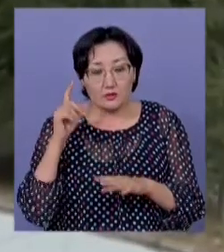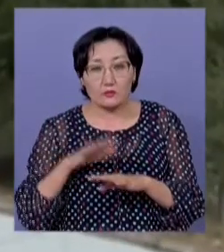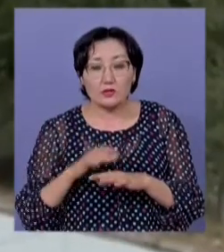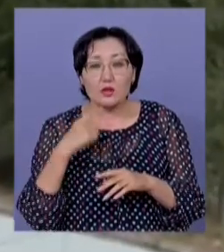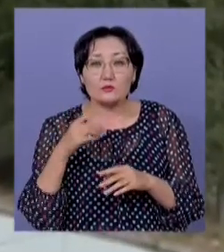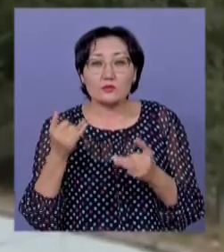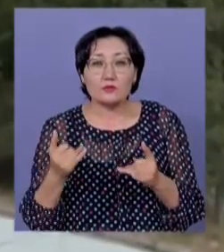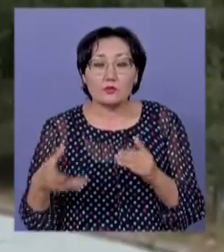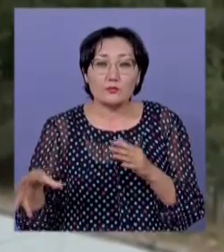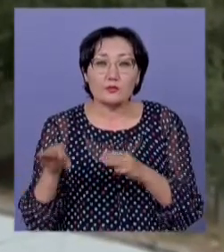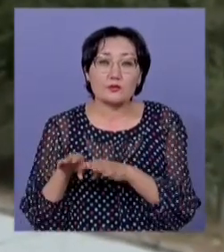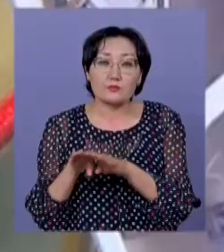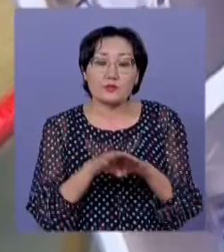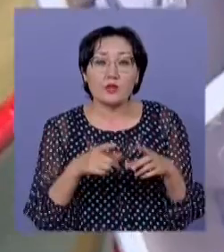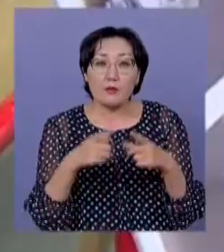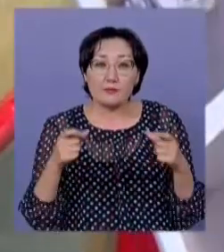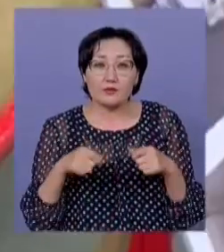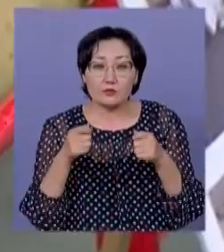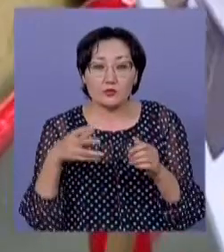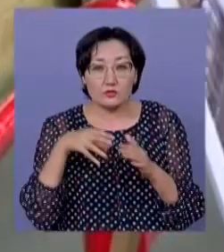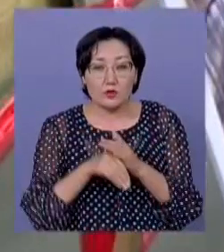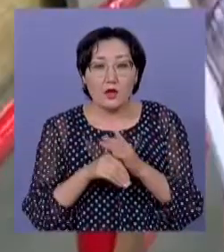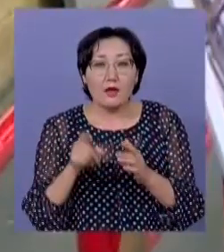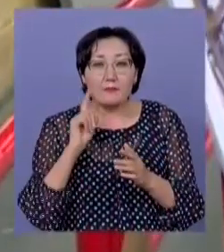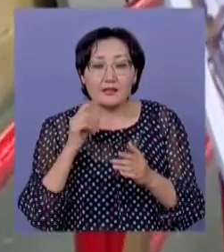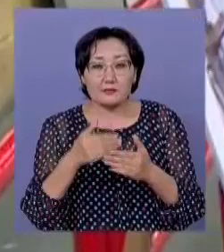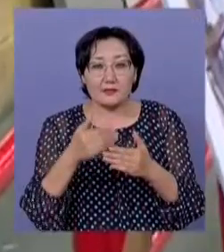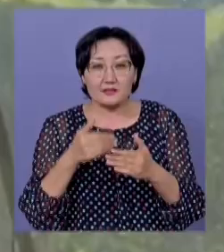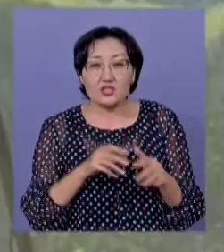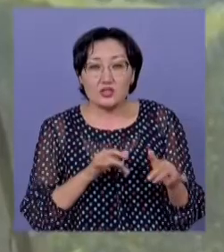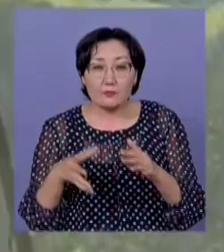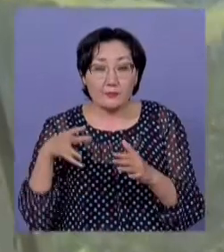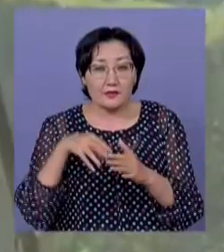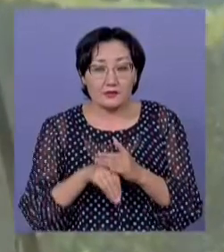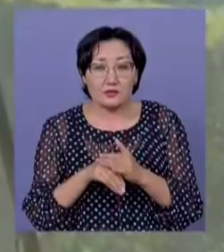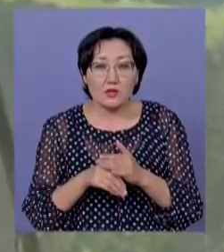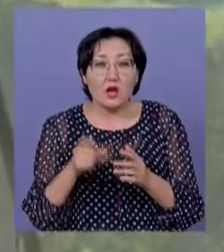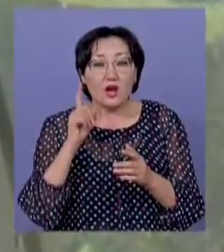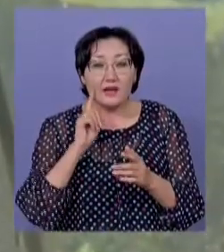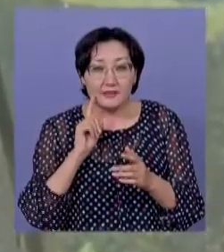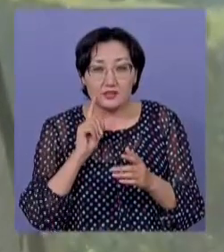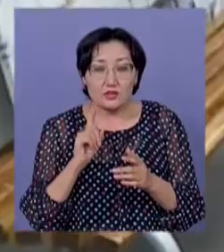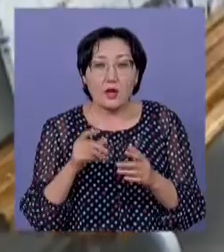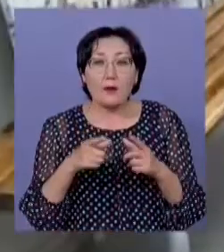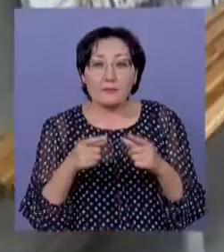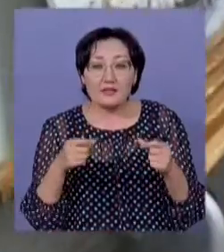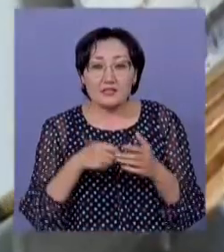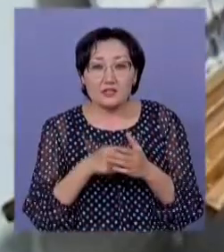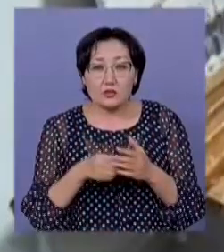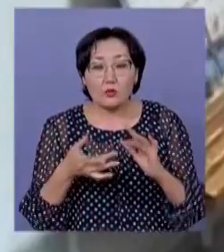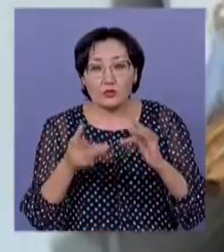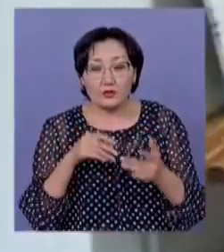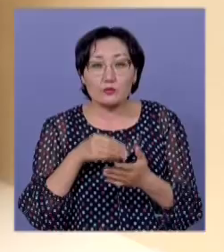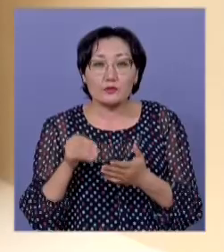Айтуынша, қазір бірыңғай билет беріледі. Оның құрамына прокатқа дейінгі шараның бәрі енген. Ыңғайлысы, билетті онлайн алуға